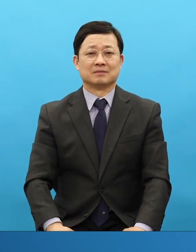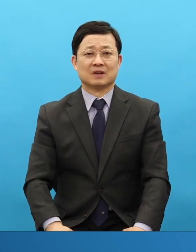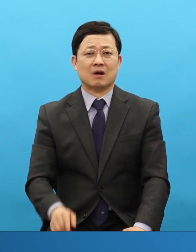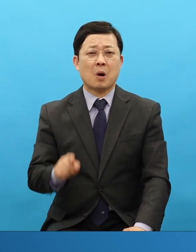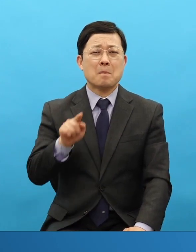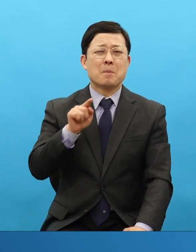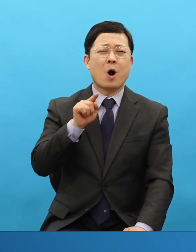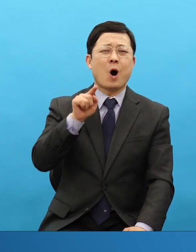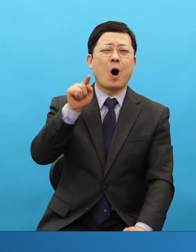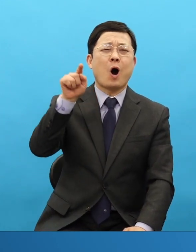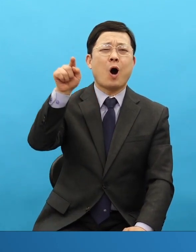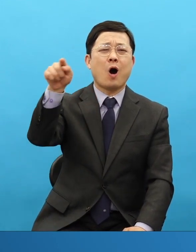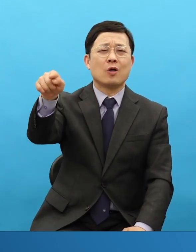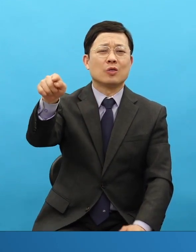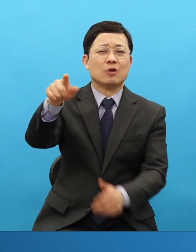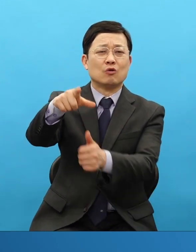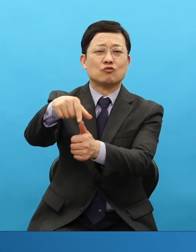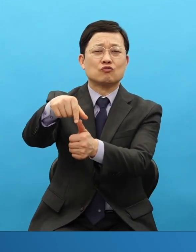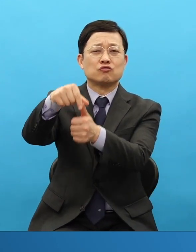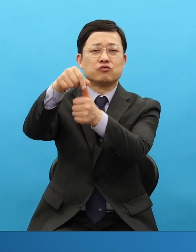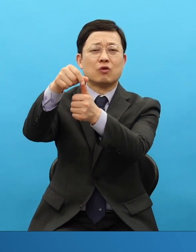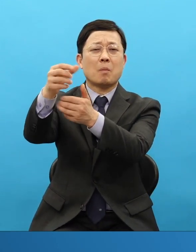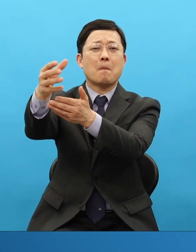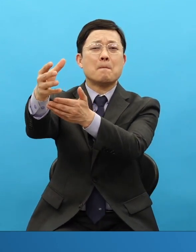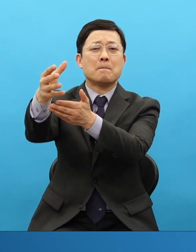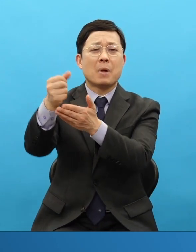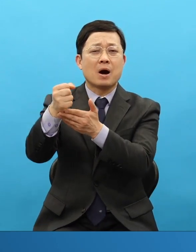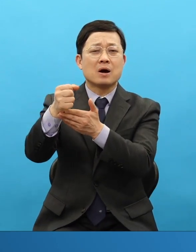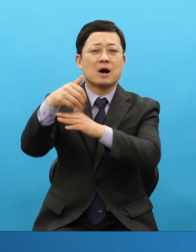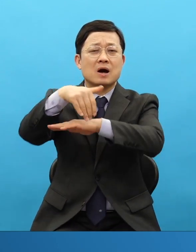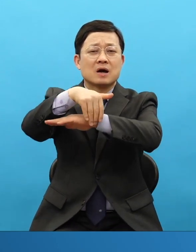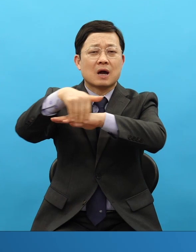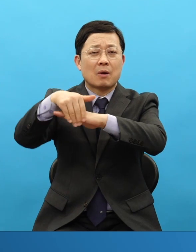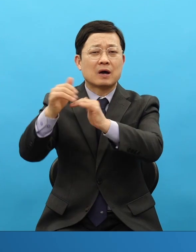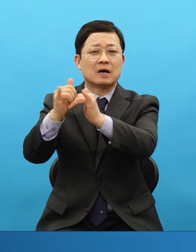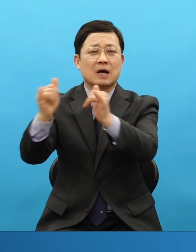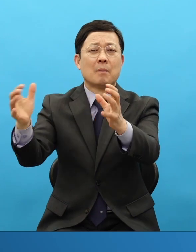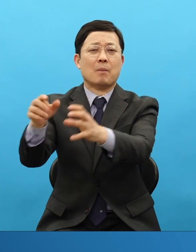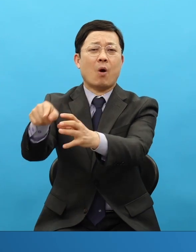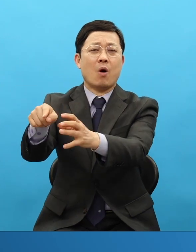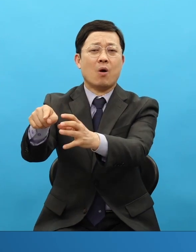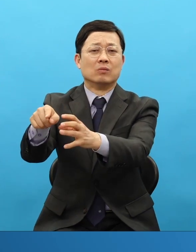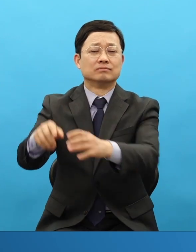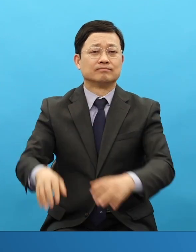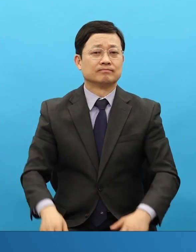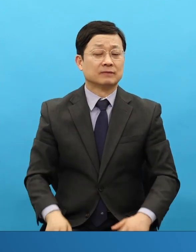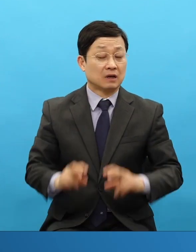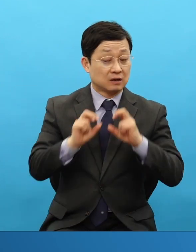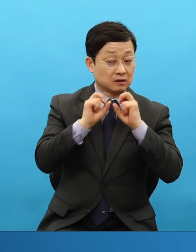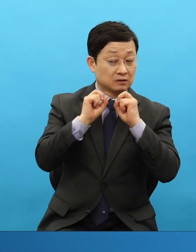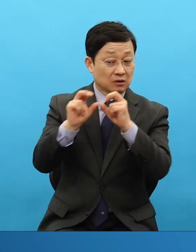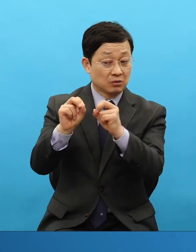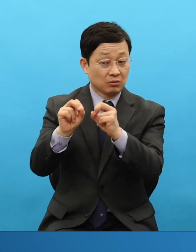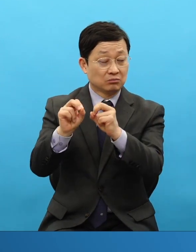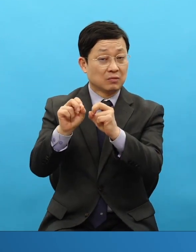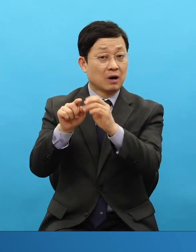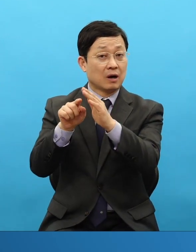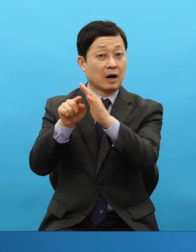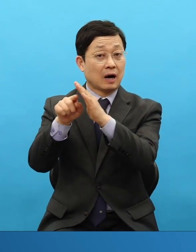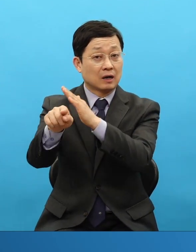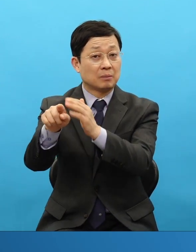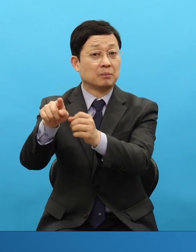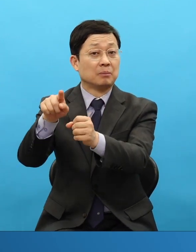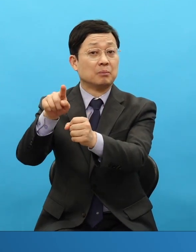먼 나라에 구원받을 사람도 있습니다. There are people who must receive salvation in those far off 그게 countries. 선교의 첫 번째 이유입니다. That is the first reason for